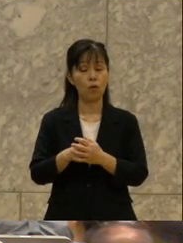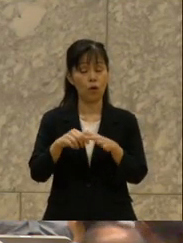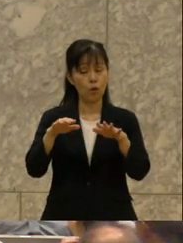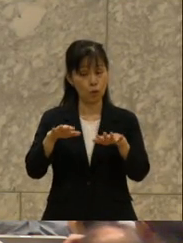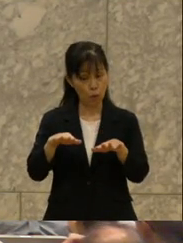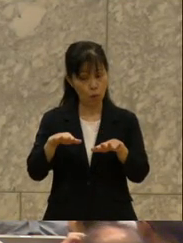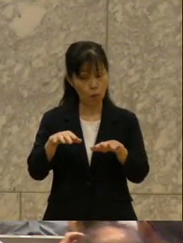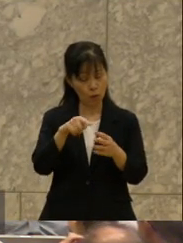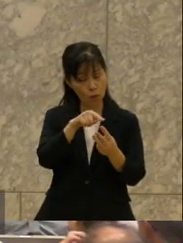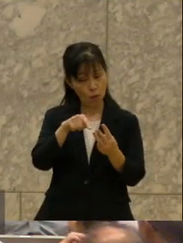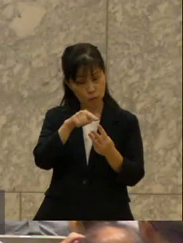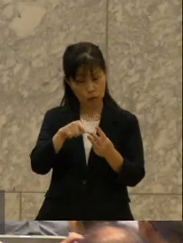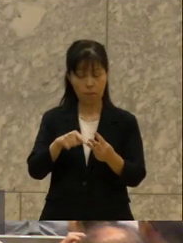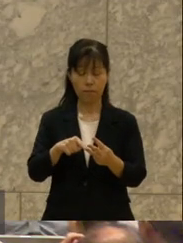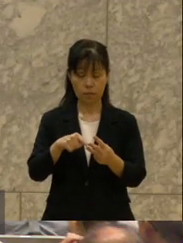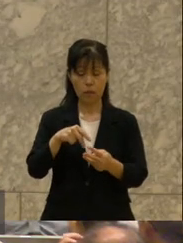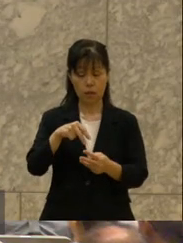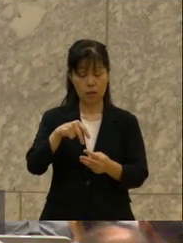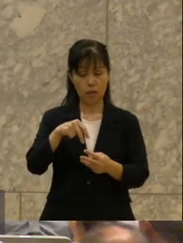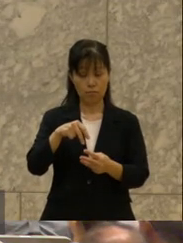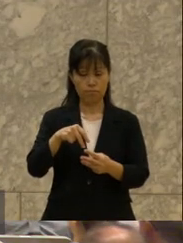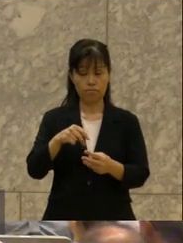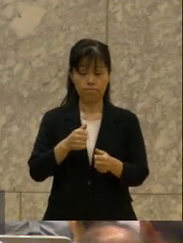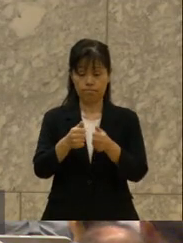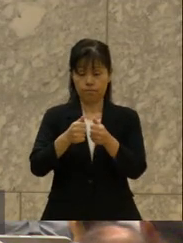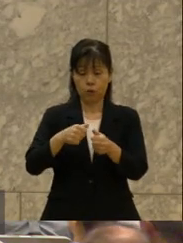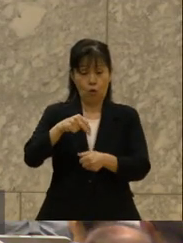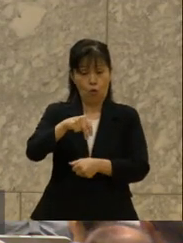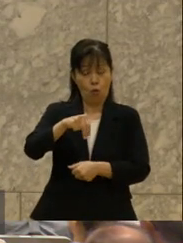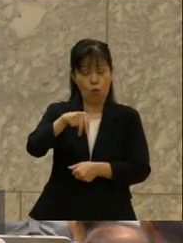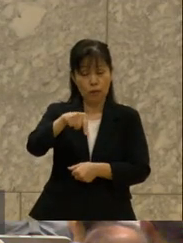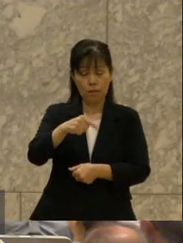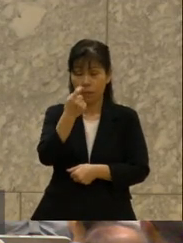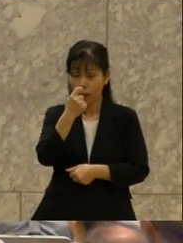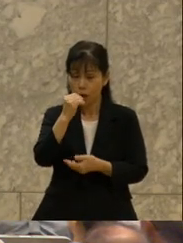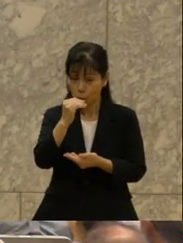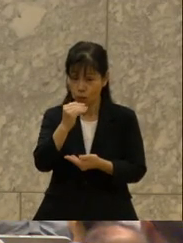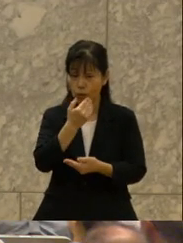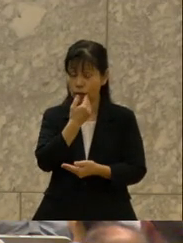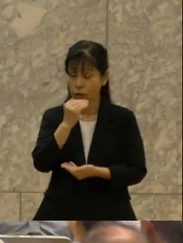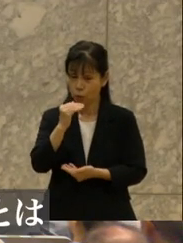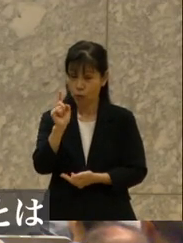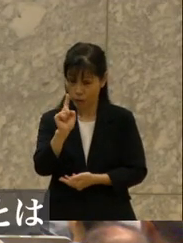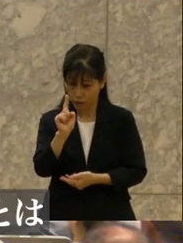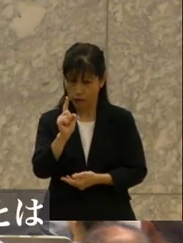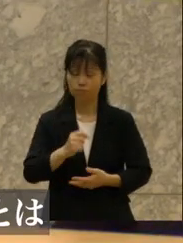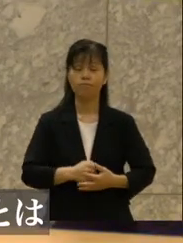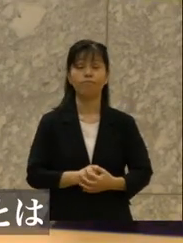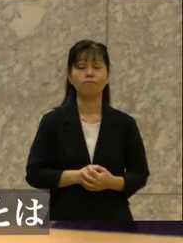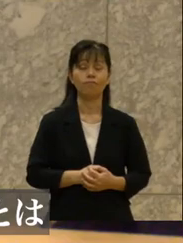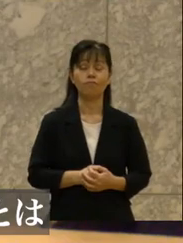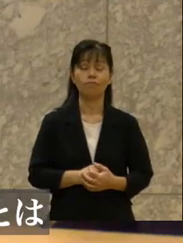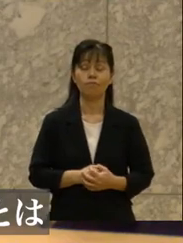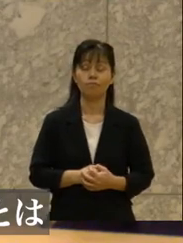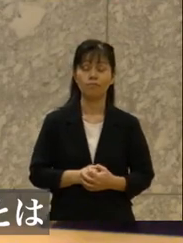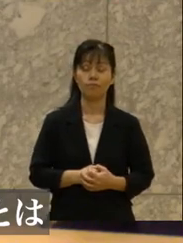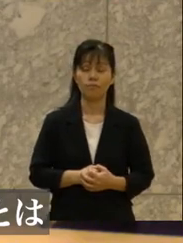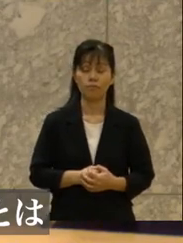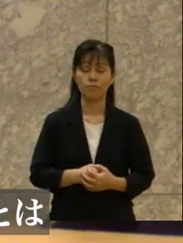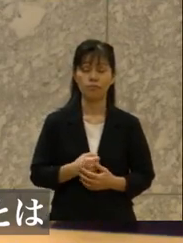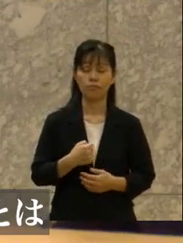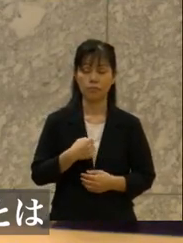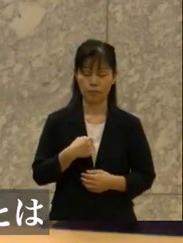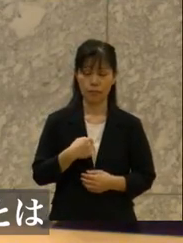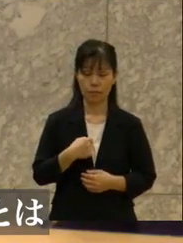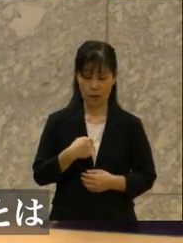て競歩で学んだことあるいは今一番大切にしようとされてる事って何なんでしょうそうですねまず